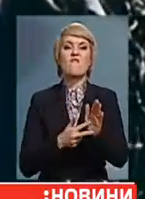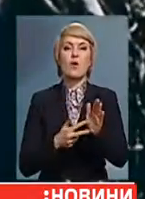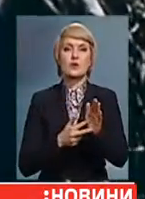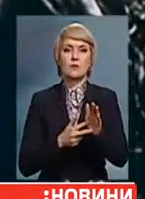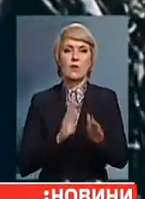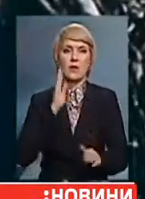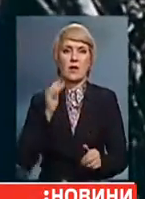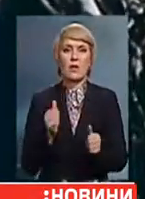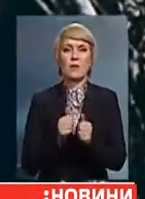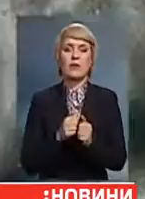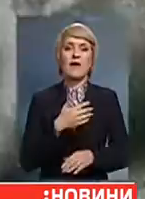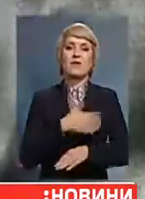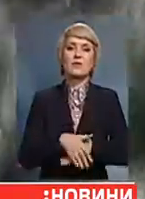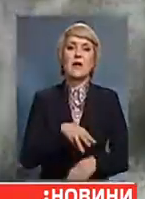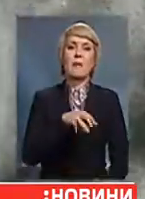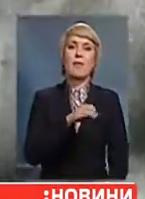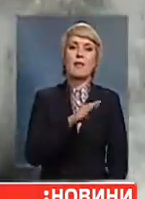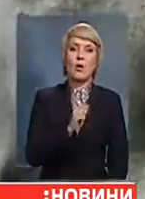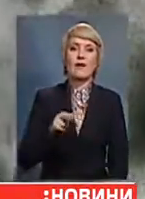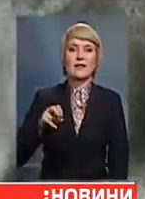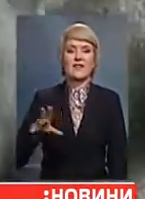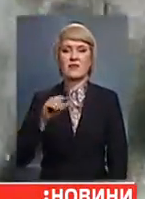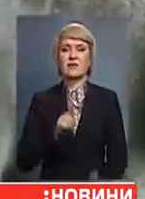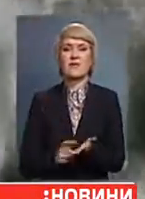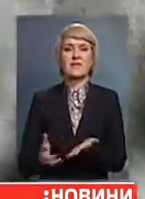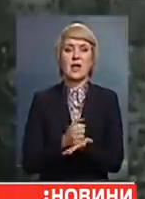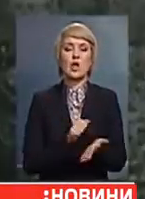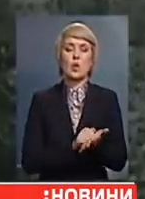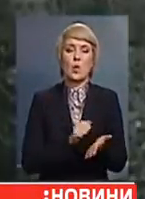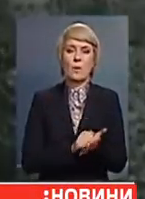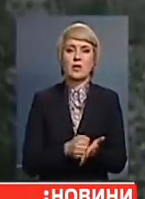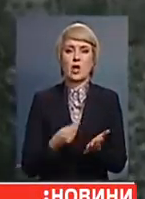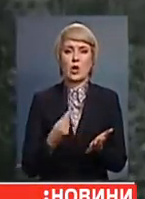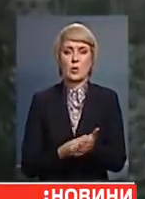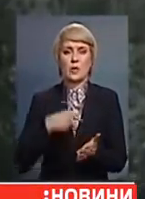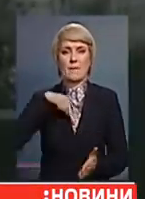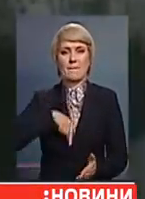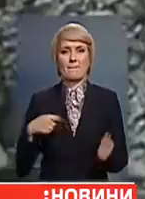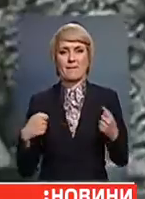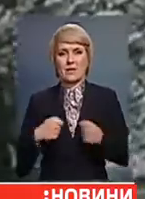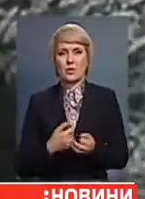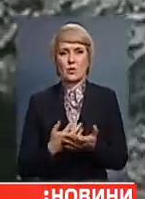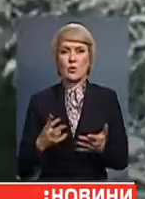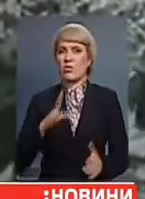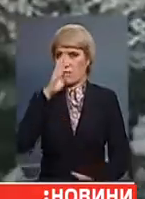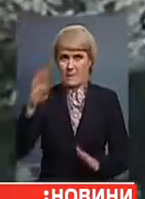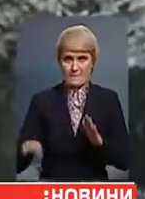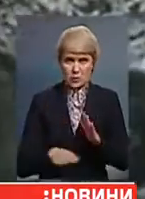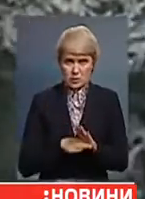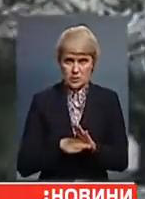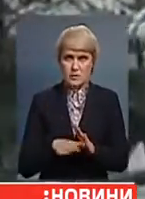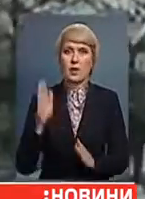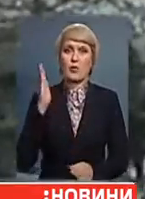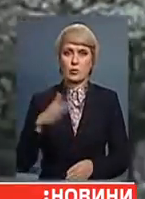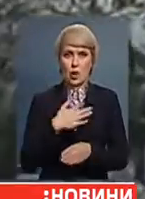вулиці Мельникова-Докторівській. Всі повинні забрати з собою документи, гроші, білизну та інше. Хто не підпорядковується цьому наказу,